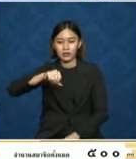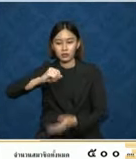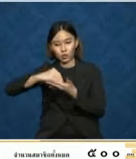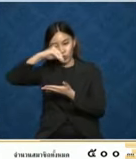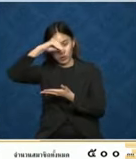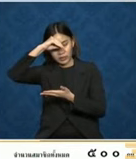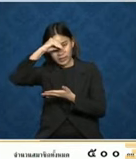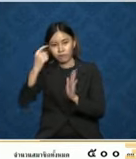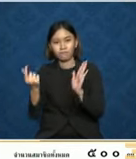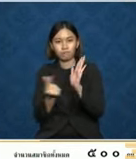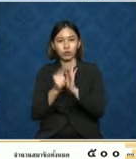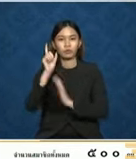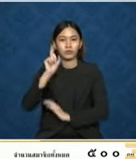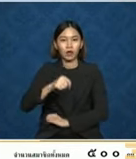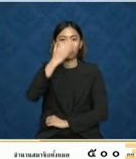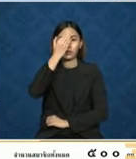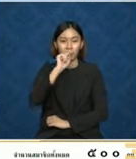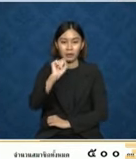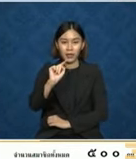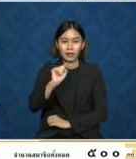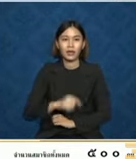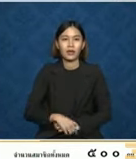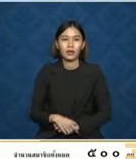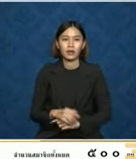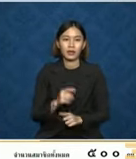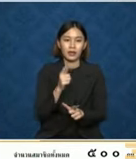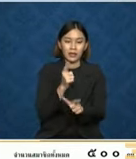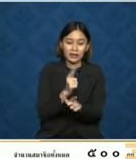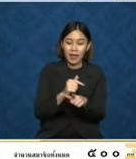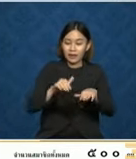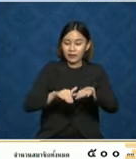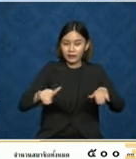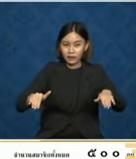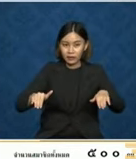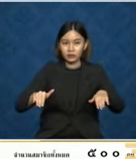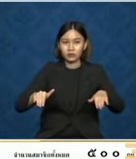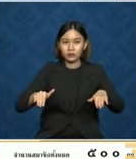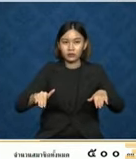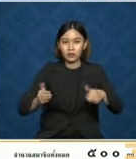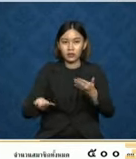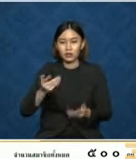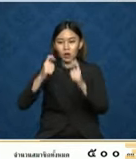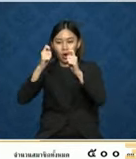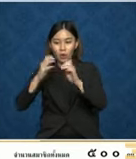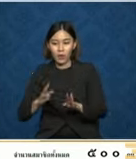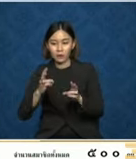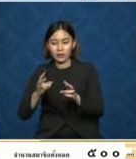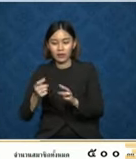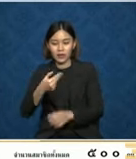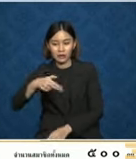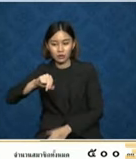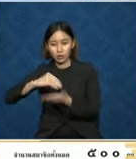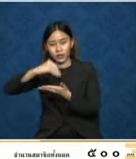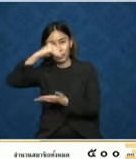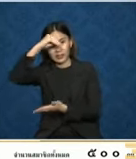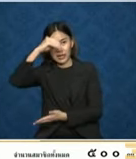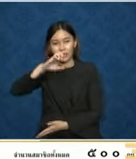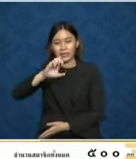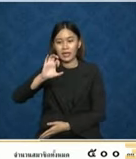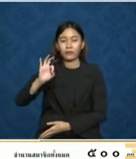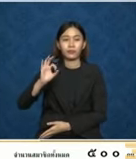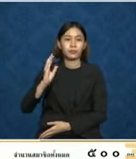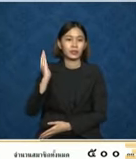ของเด็กไม่ได้ค่ะเพราะว่าการเลี้ยงเด็กหรือว่าการออกแบบหลักสูตรการศึกษาโดยใช้ Executive Function ห